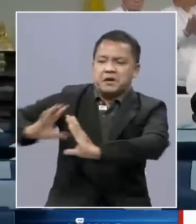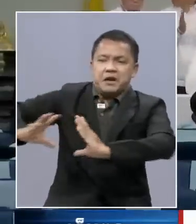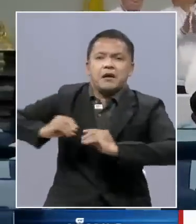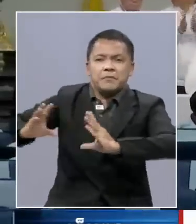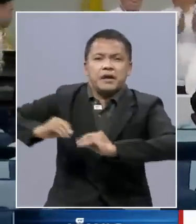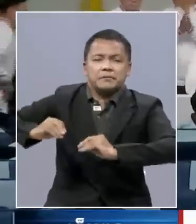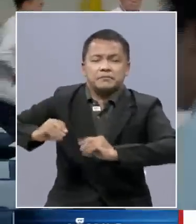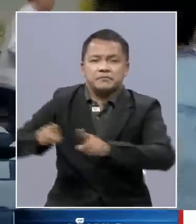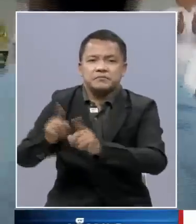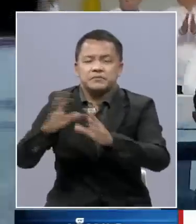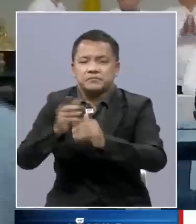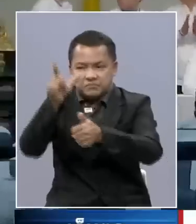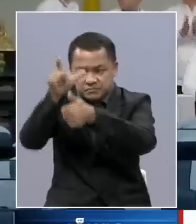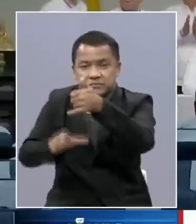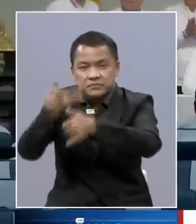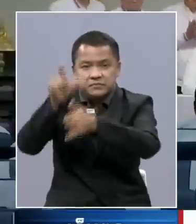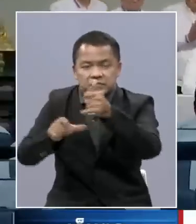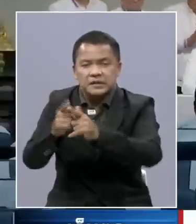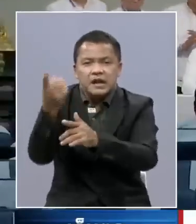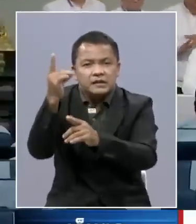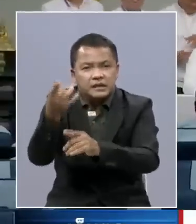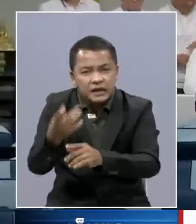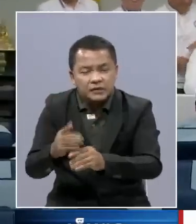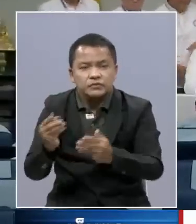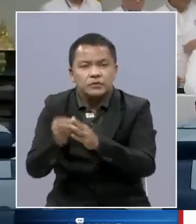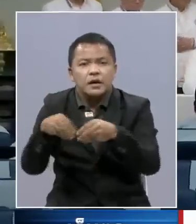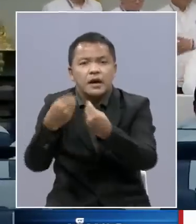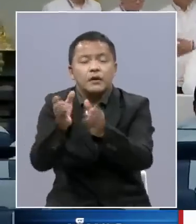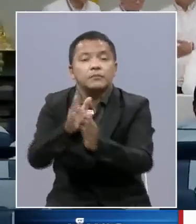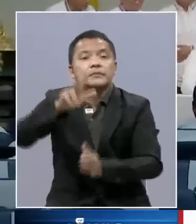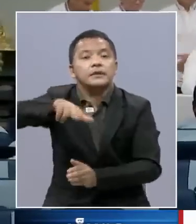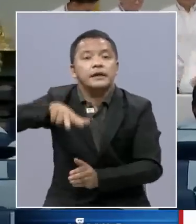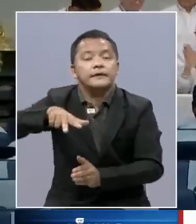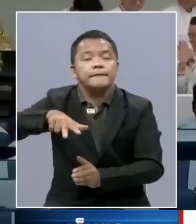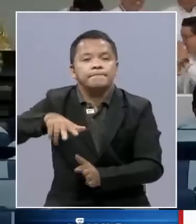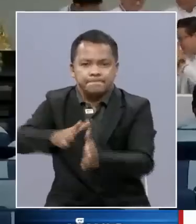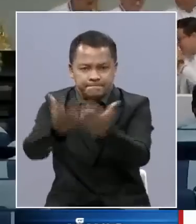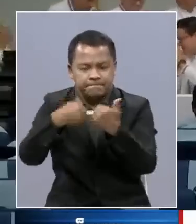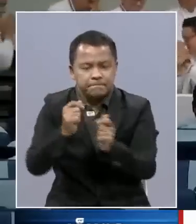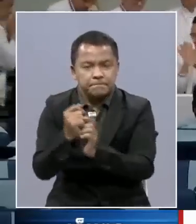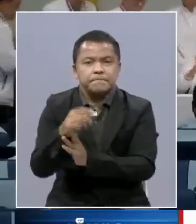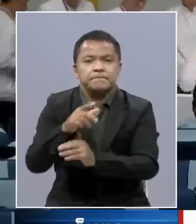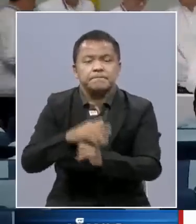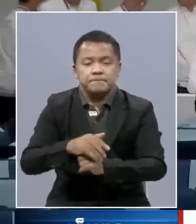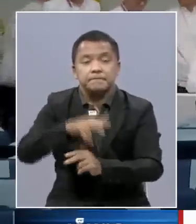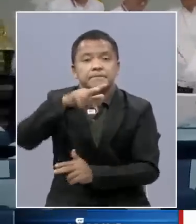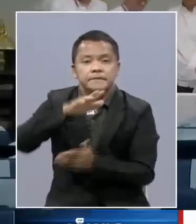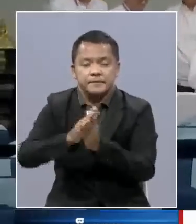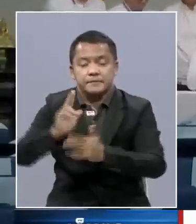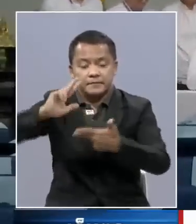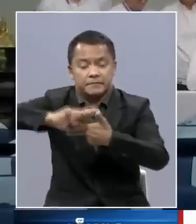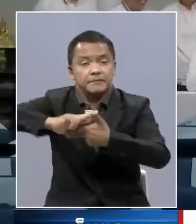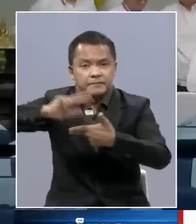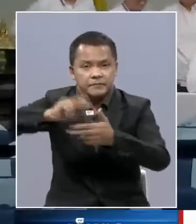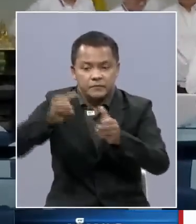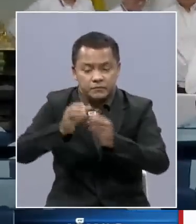นักด้วยภาพลักษณ์ติดตัวแล้วก็อะไรหลายอย่างที่จะไปส่งผลต่อพรรคเพื่อไทยดังนั้นการที่พลังประชารัฐซึ่งมี DNA